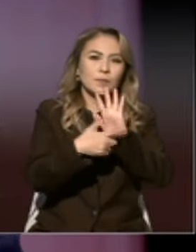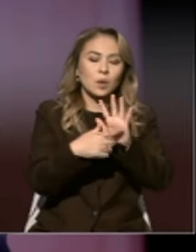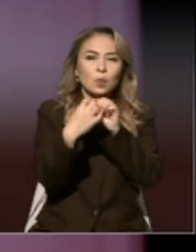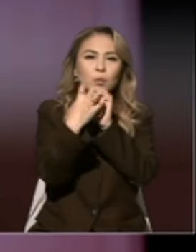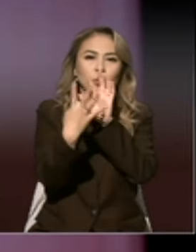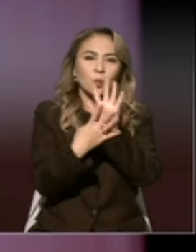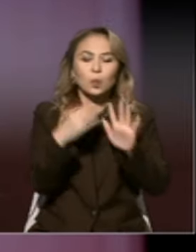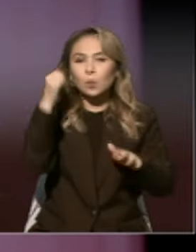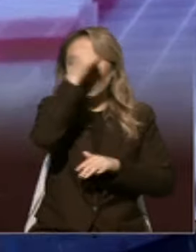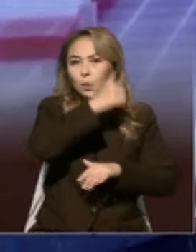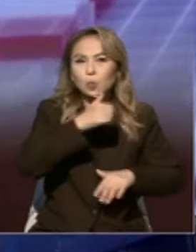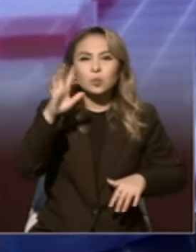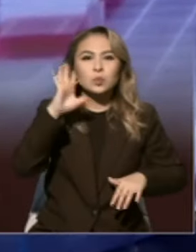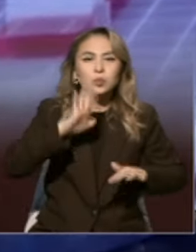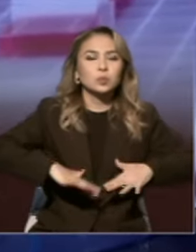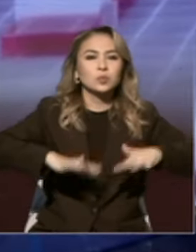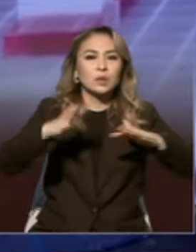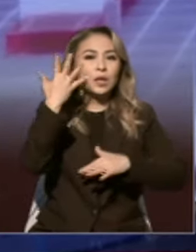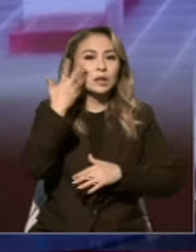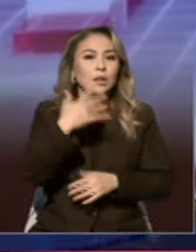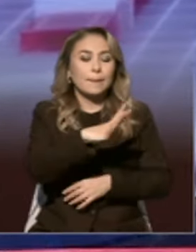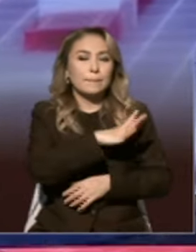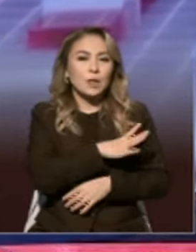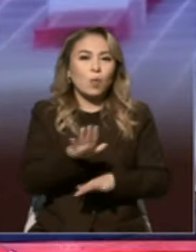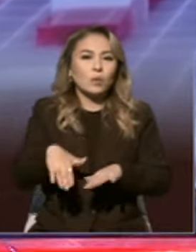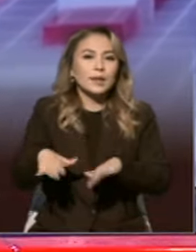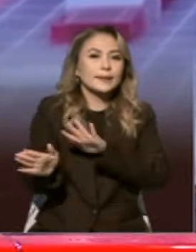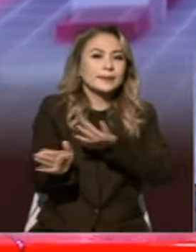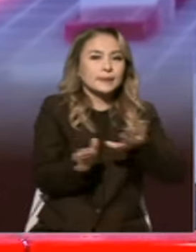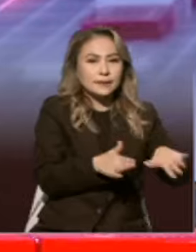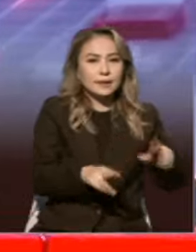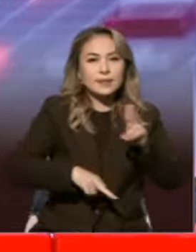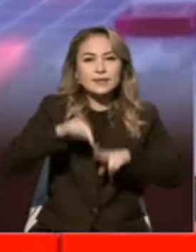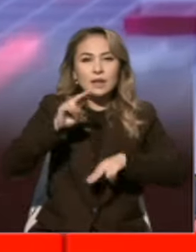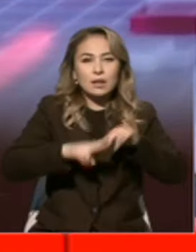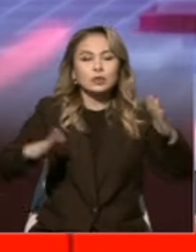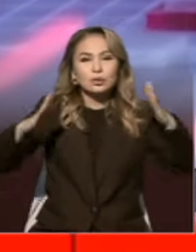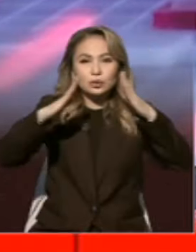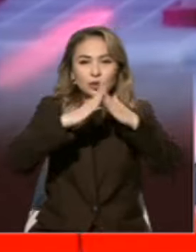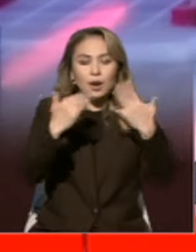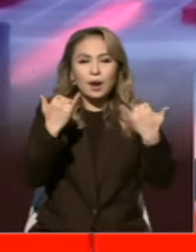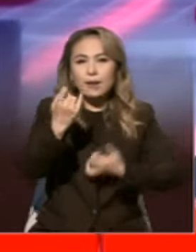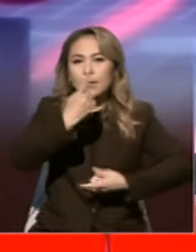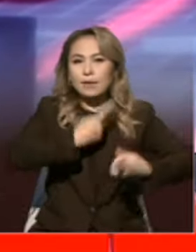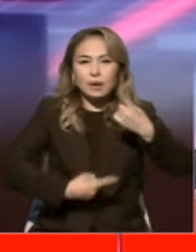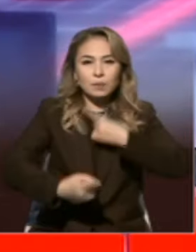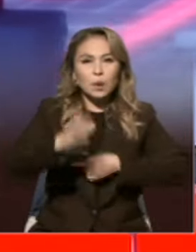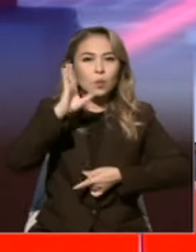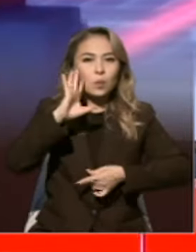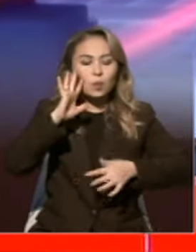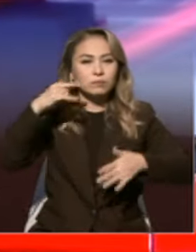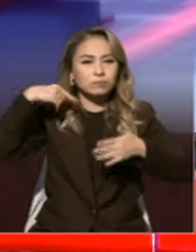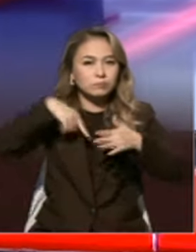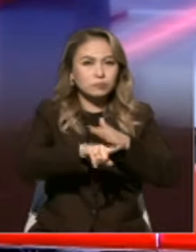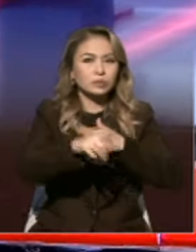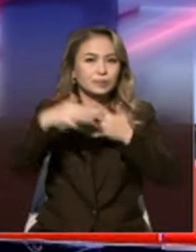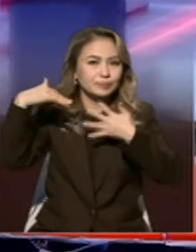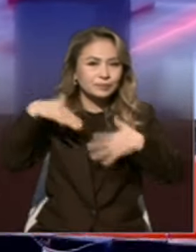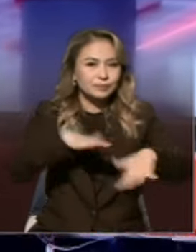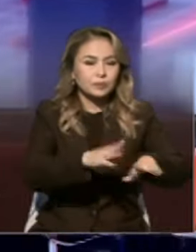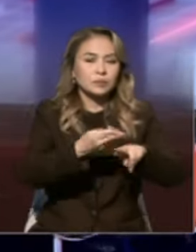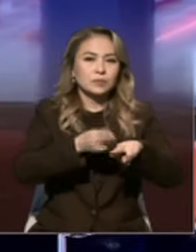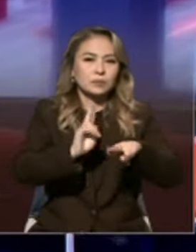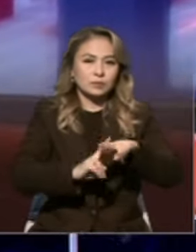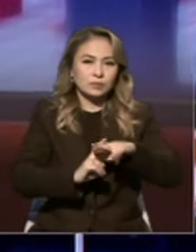17-19 жылдары су тасыған кезде, одан кейінгі салынған үйлердің қазір қайтадан су астына кетуі. Бұл да